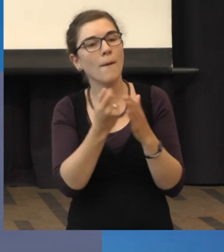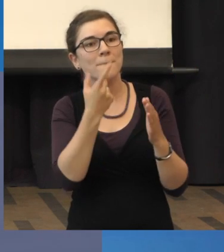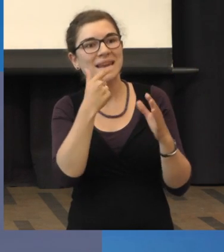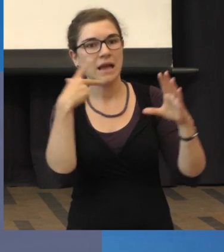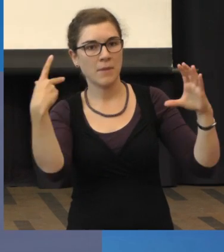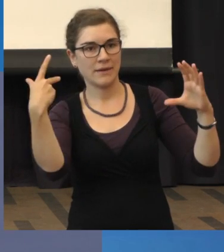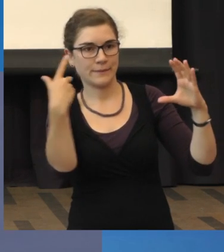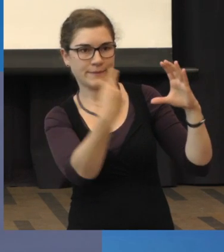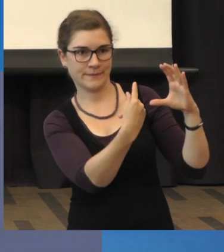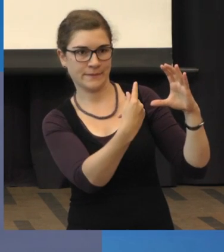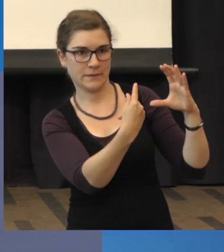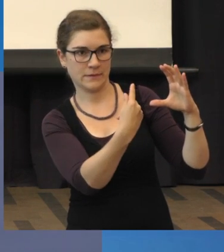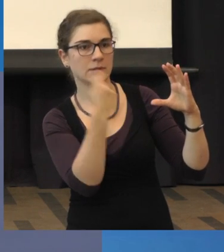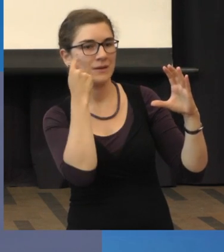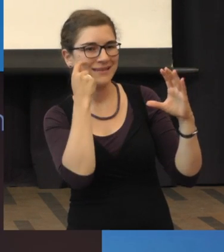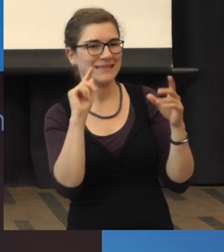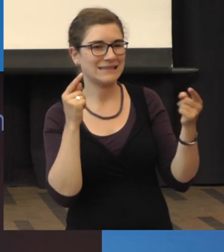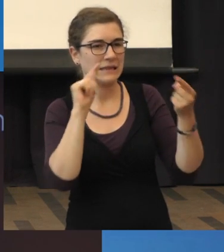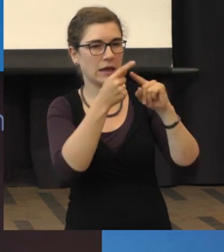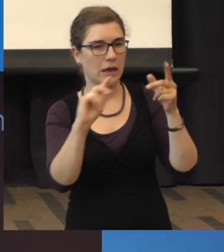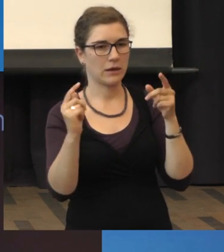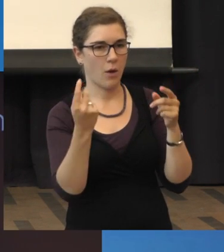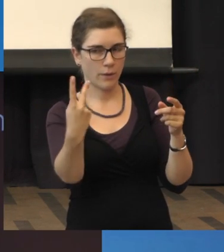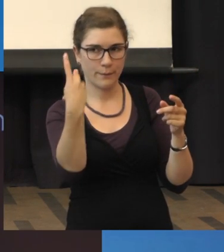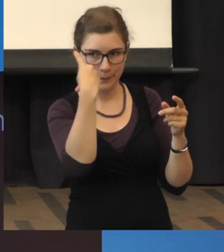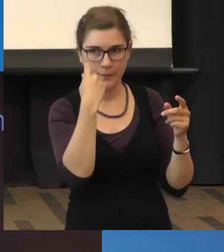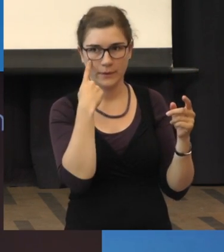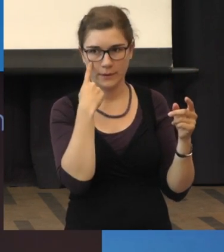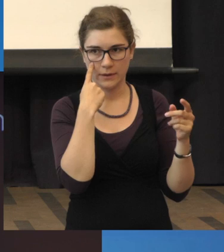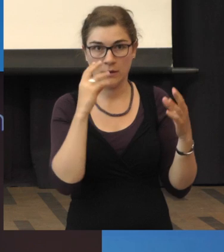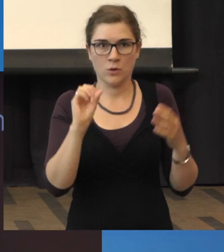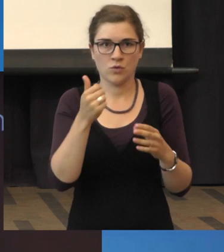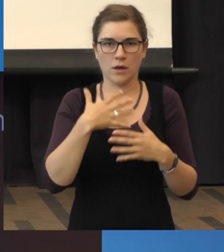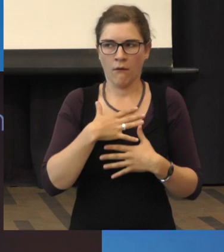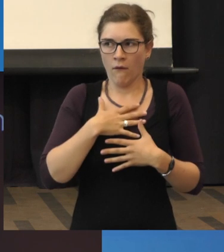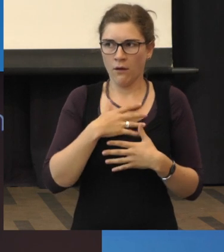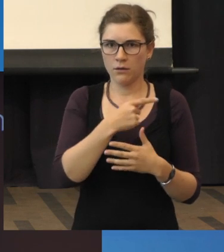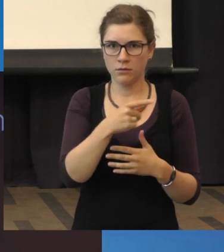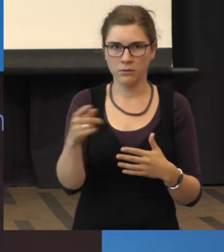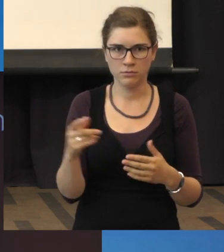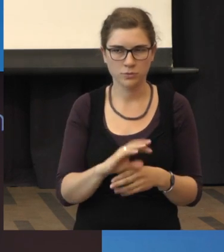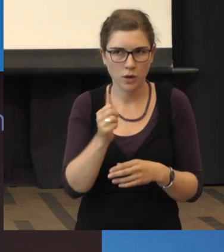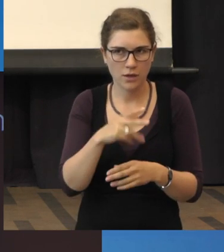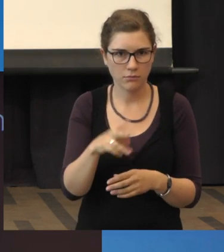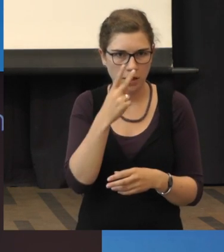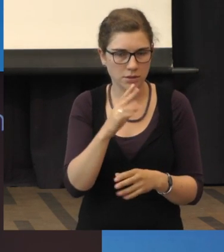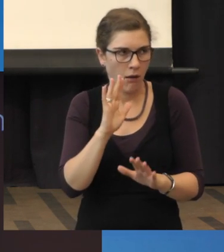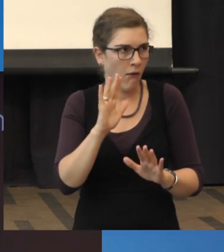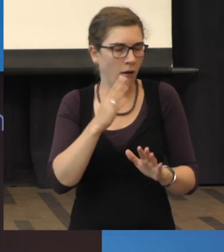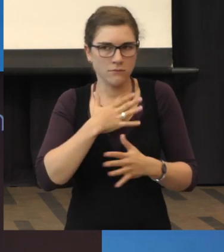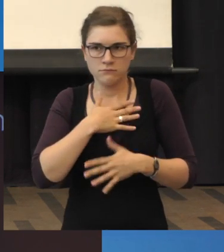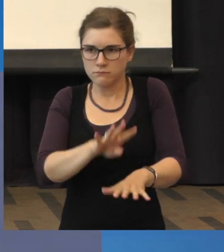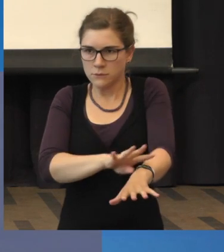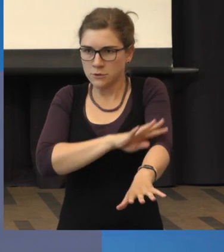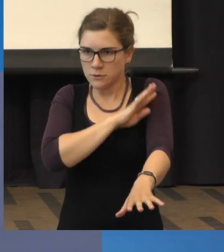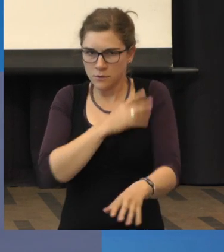in den Glaskörper, ins Auge im Klartext. So, das hört sich erstmal natürlich, jeder, der das auf dem ersten Mal sagt, oh, das klingt